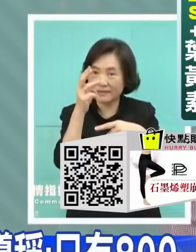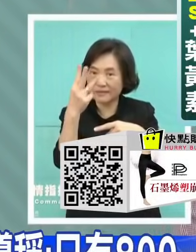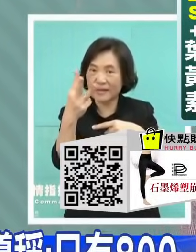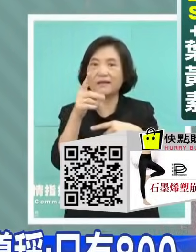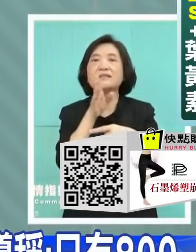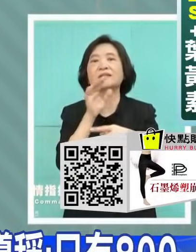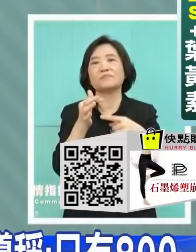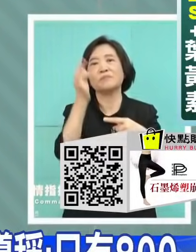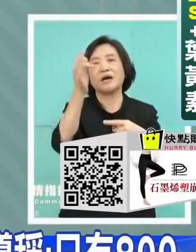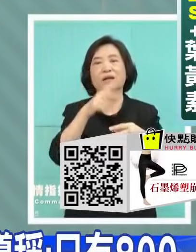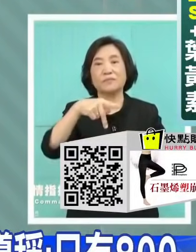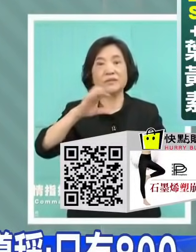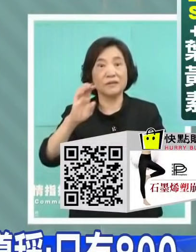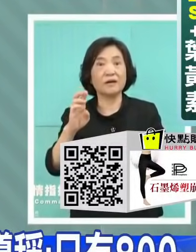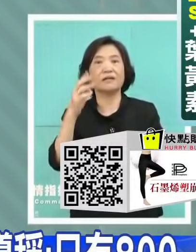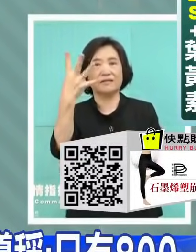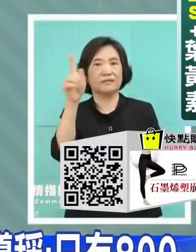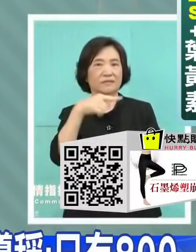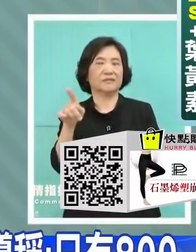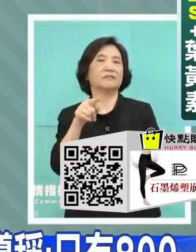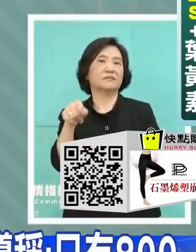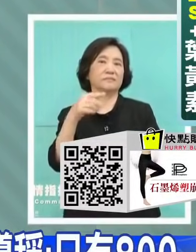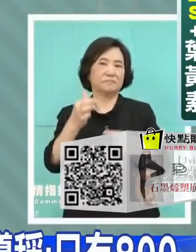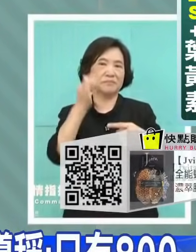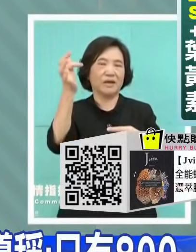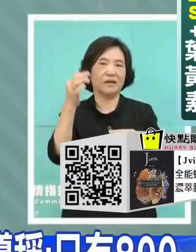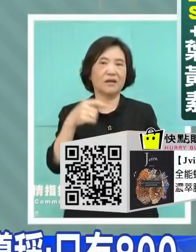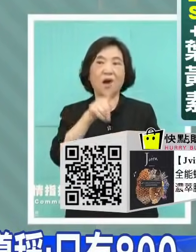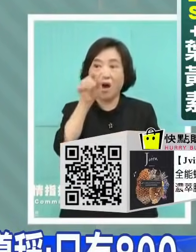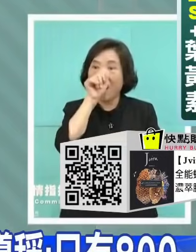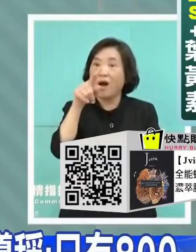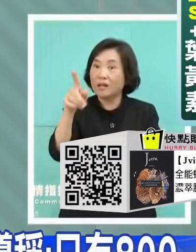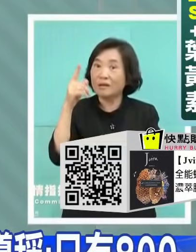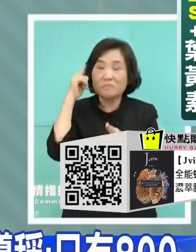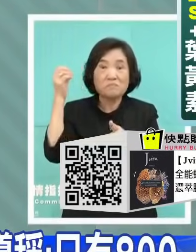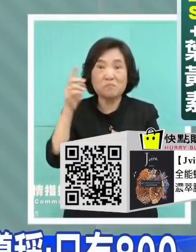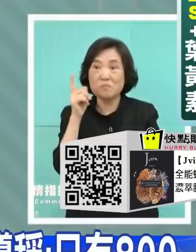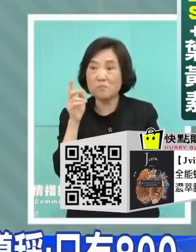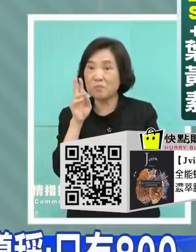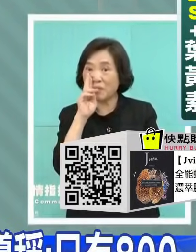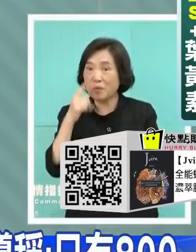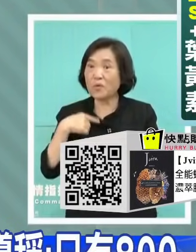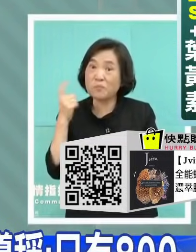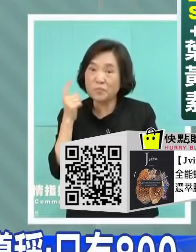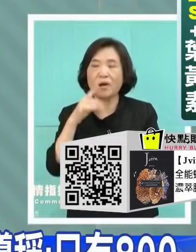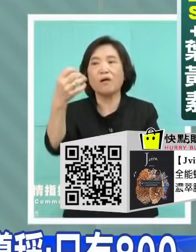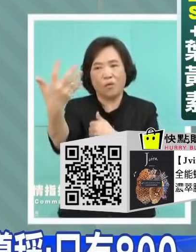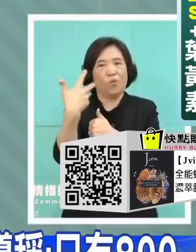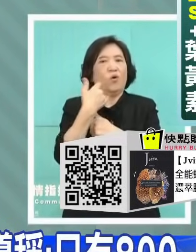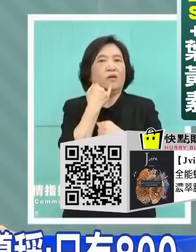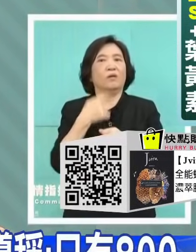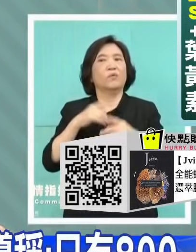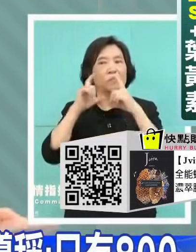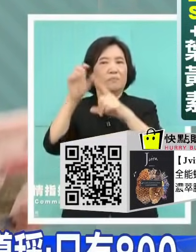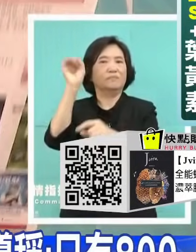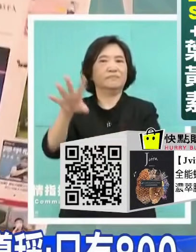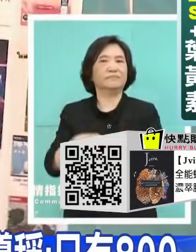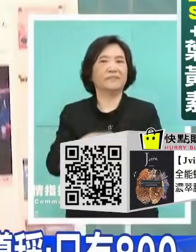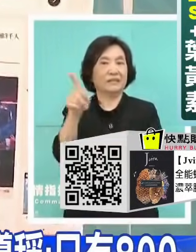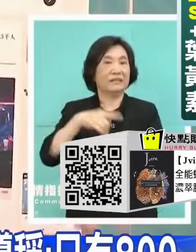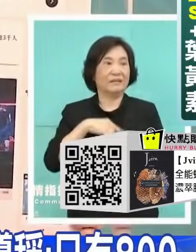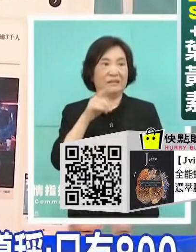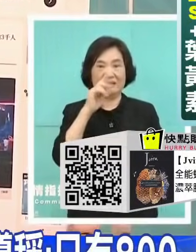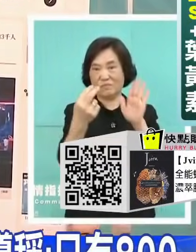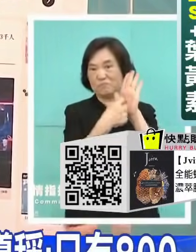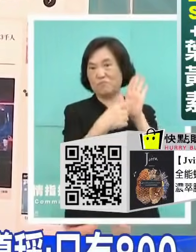0.3%，PCR 也是阳性4位。以上的数据我非常欢迎你来跟我联络，我也会提供给你台北市政府的回应，但是千万不要以